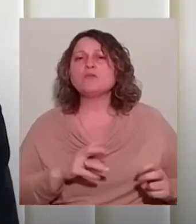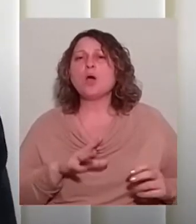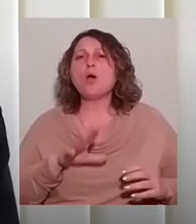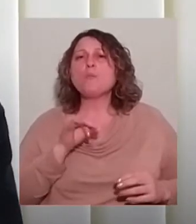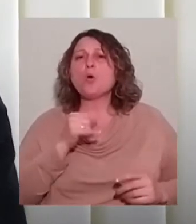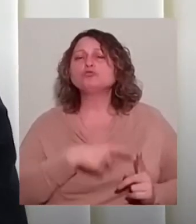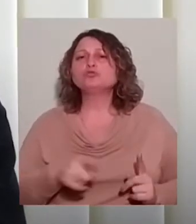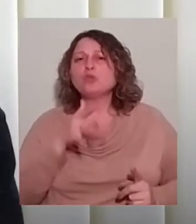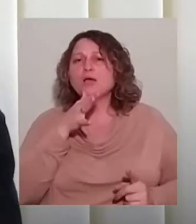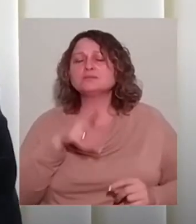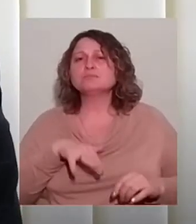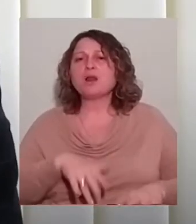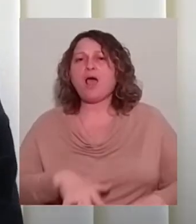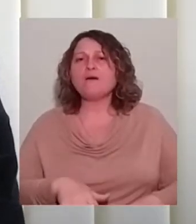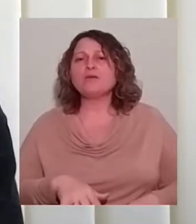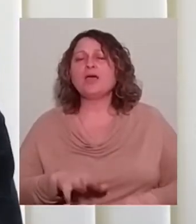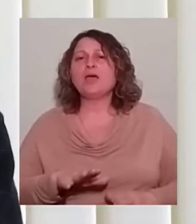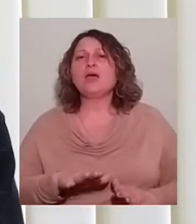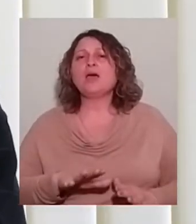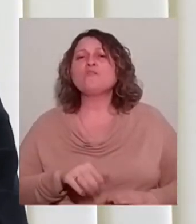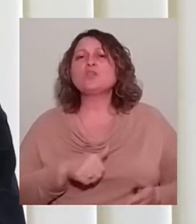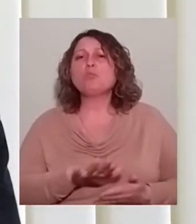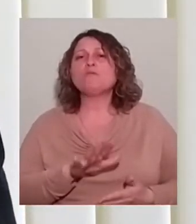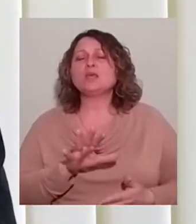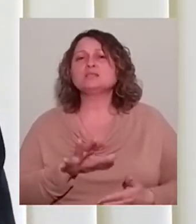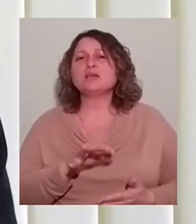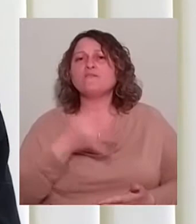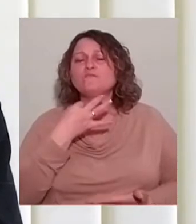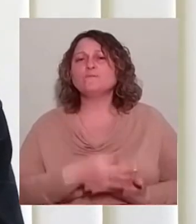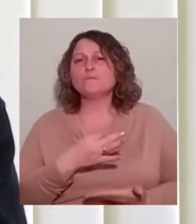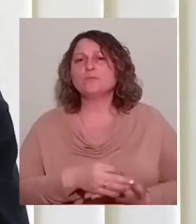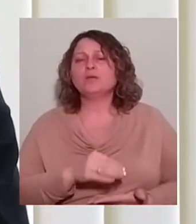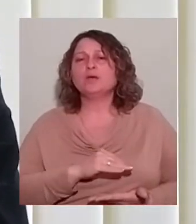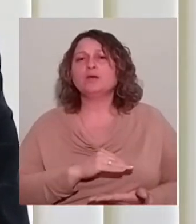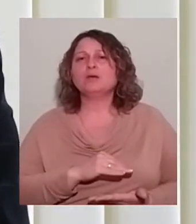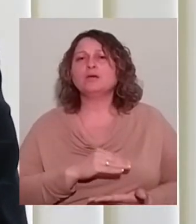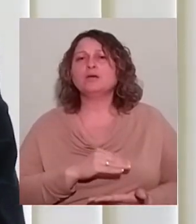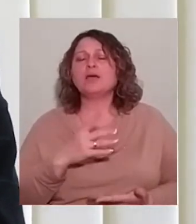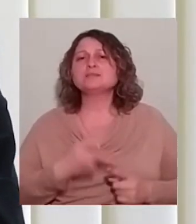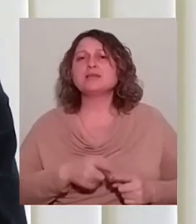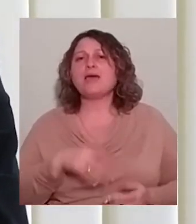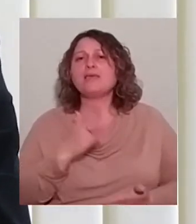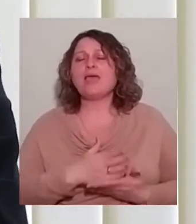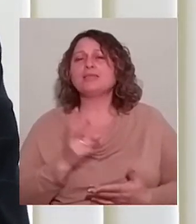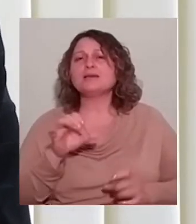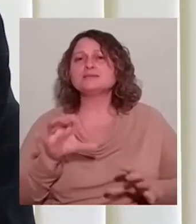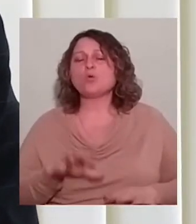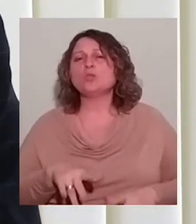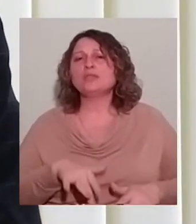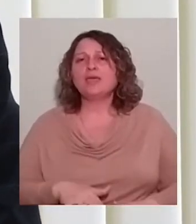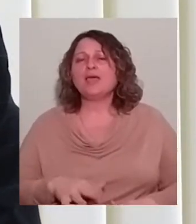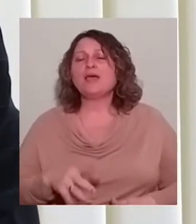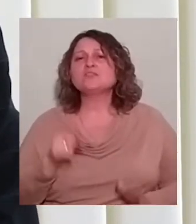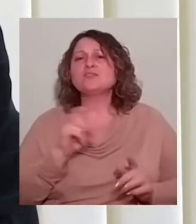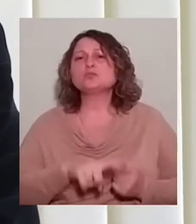суді відмовилися від віддачі показань. На нашу думку, це є незаконні дії, в зв'язку з чим вони